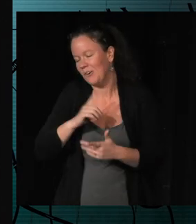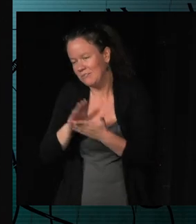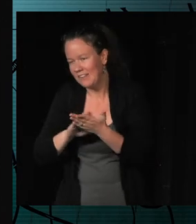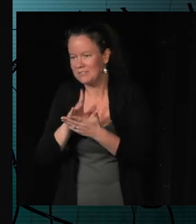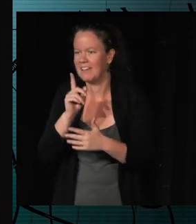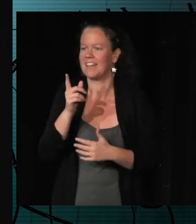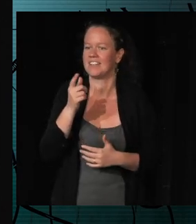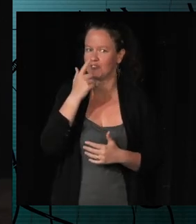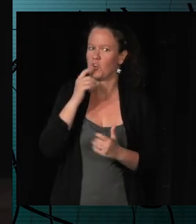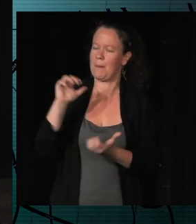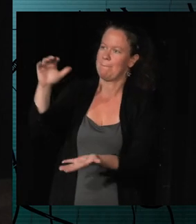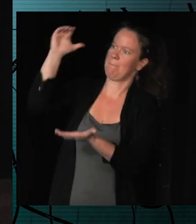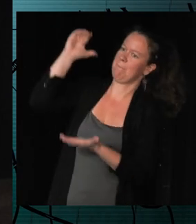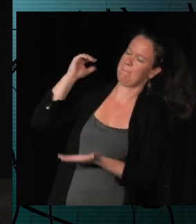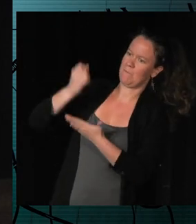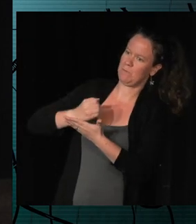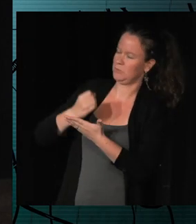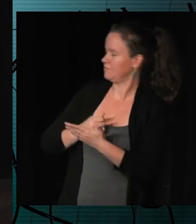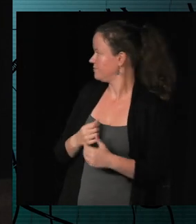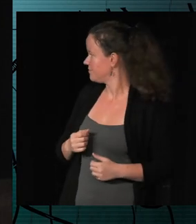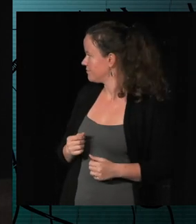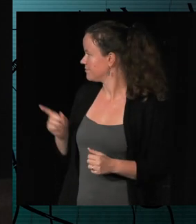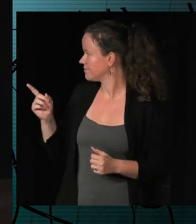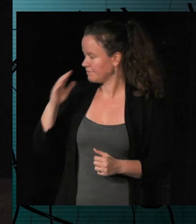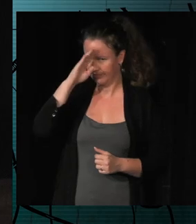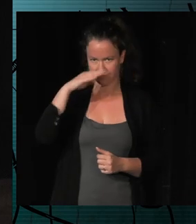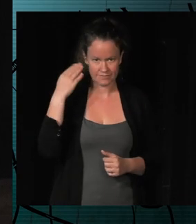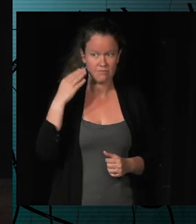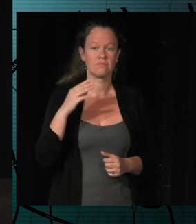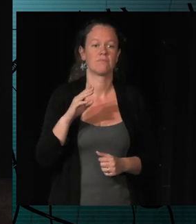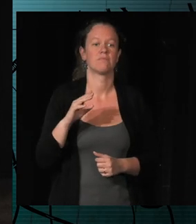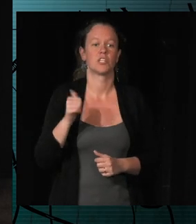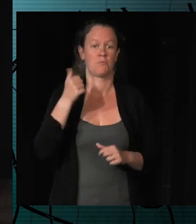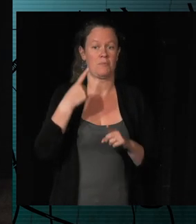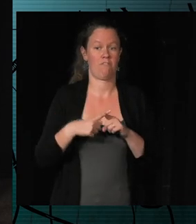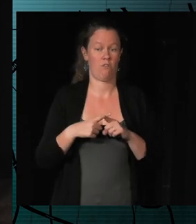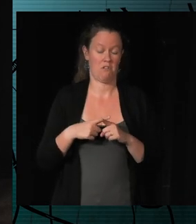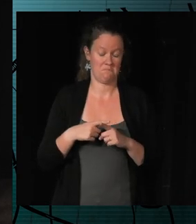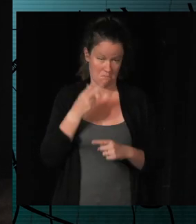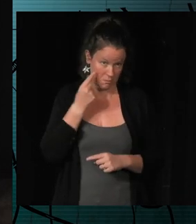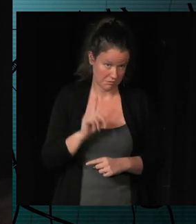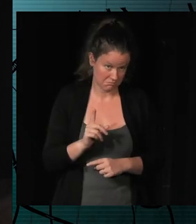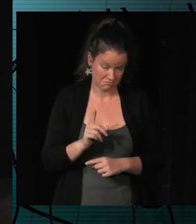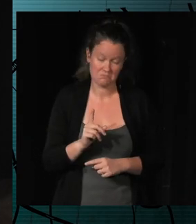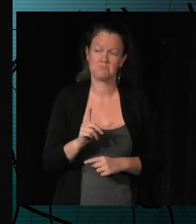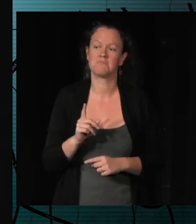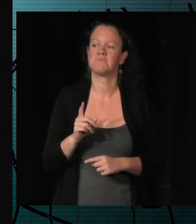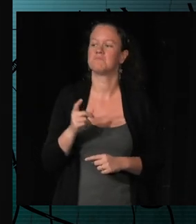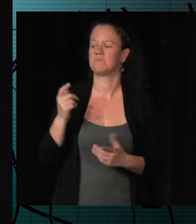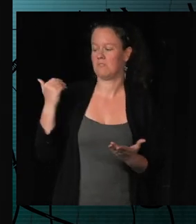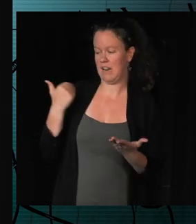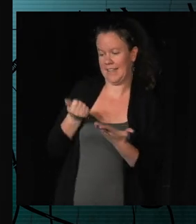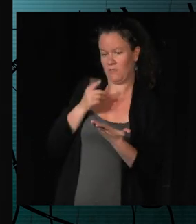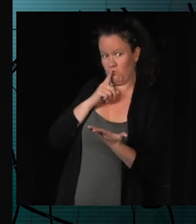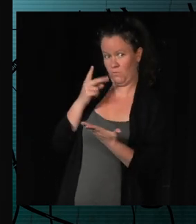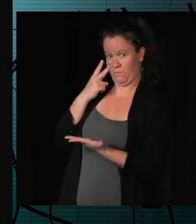peu de danse quoi ouais moi la première fois j'avais vraiment pas compris quand je l'ai revu plus récemment là justement il y a quelques jours en fait c'est la première fois que je fais l'expérience de le regarder un peu coup sur coup là